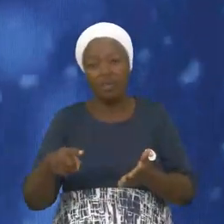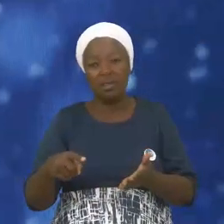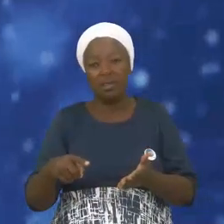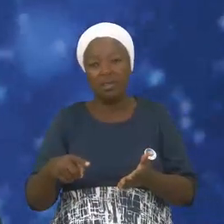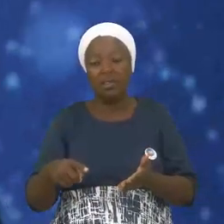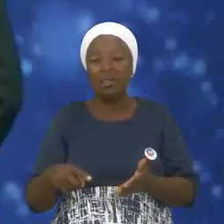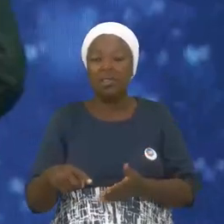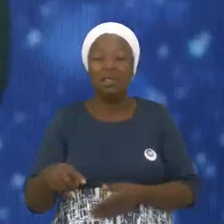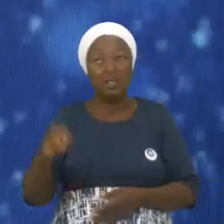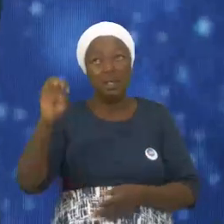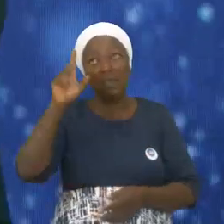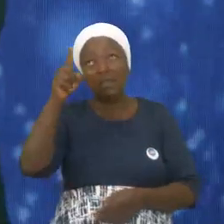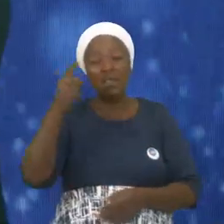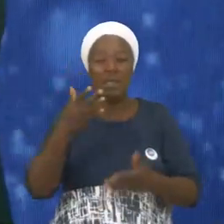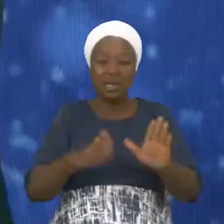prix à payer.